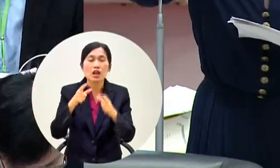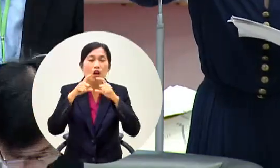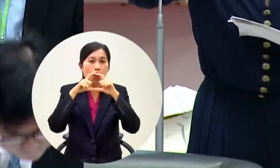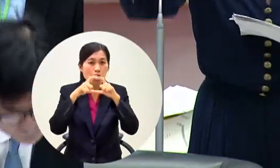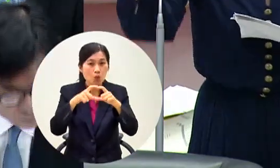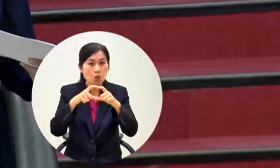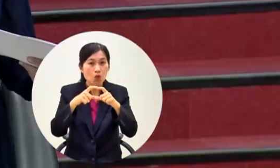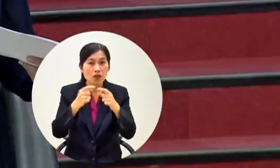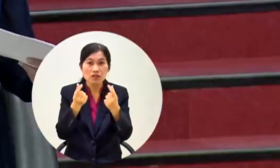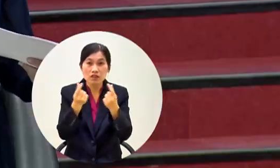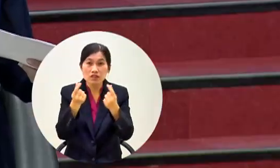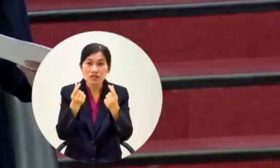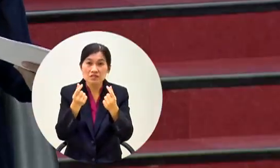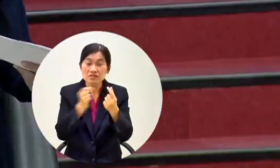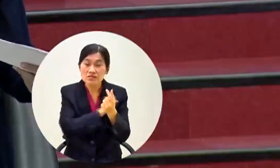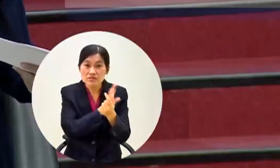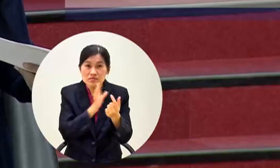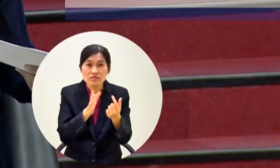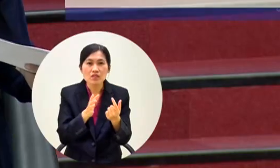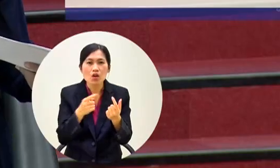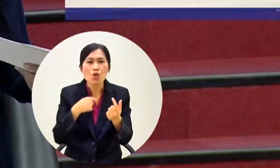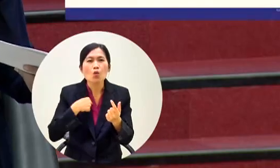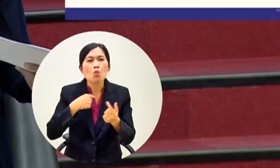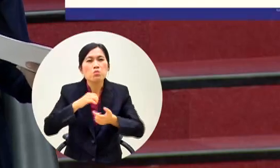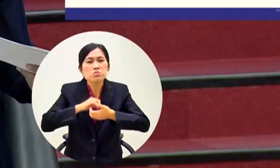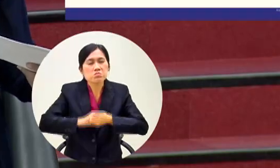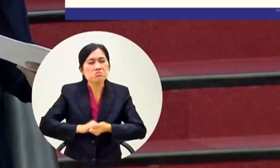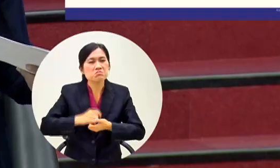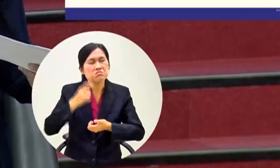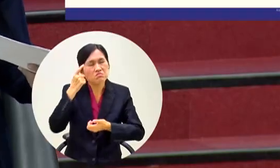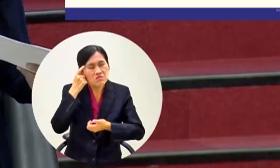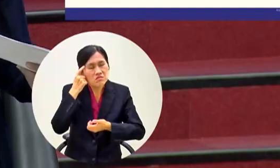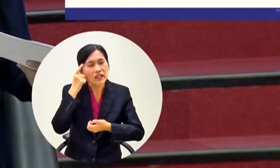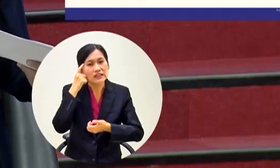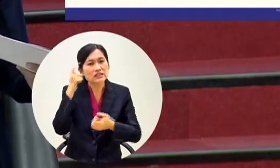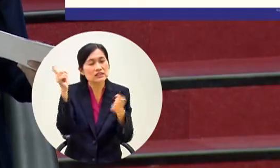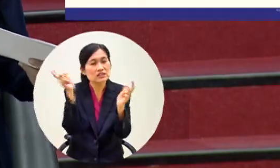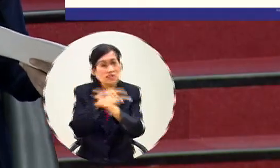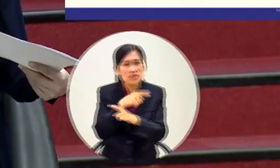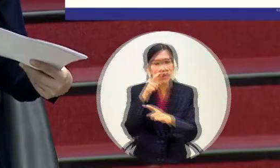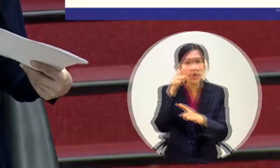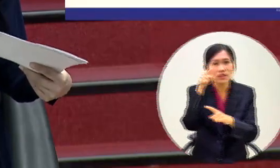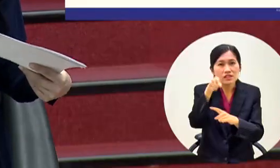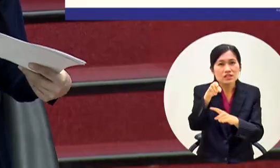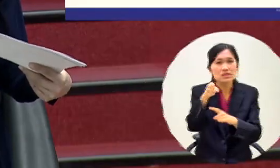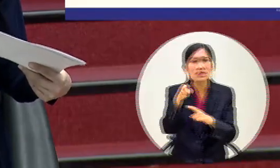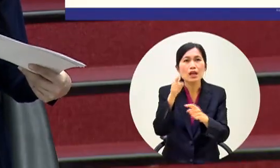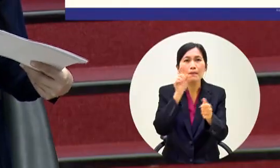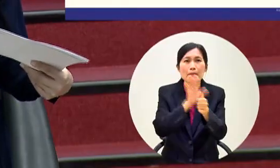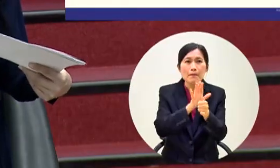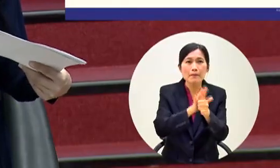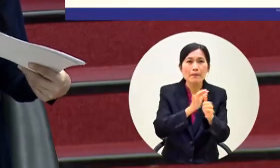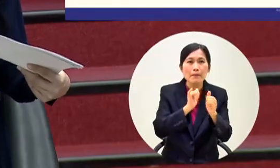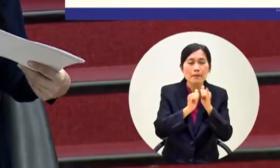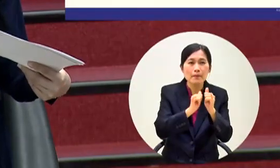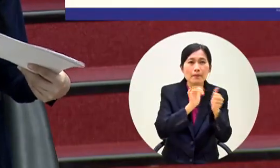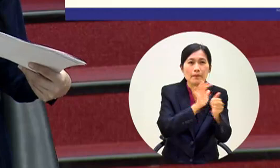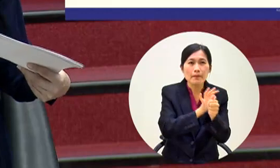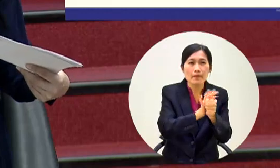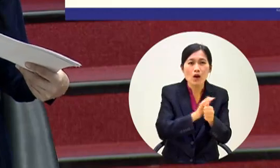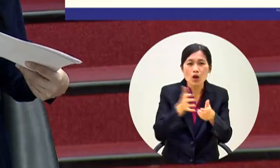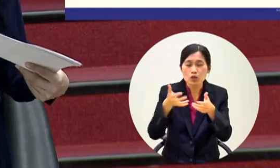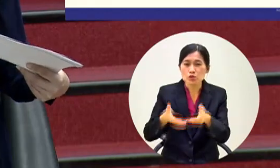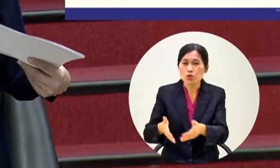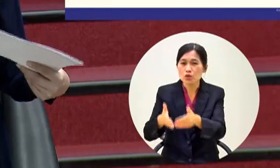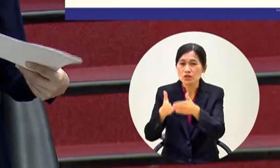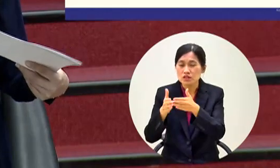束了嘛？那我可不可以下一个结论，就表示就是说，你除了帮高雄市民之外，更重要的是国家